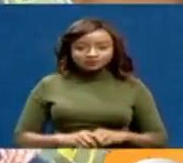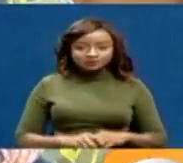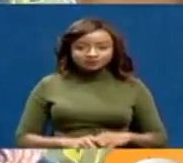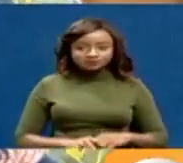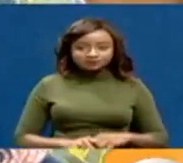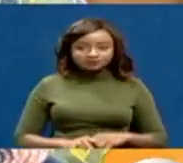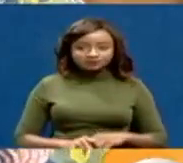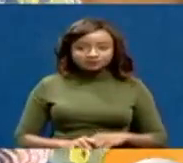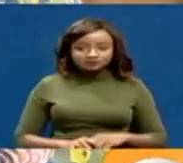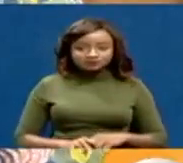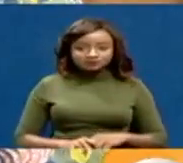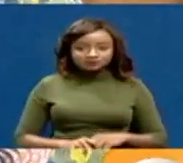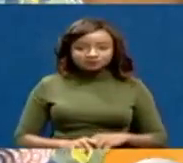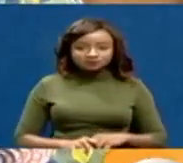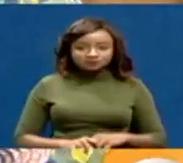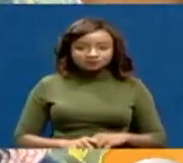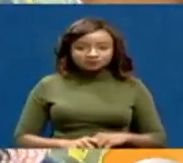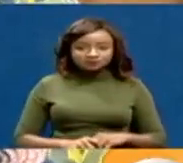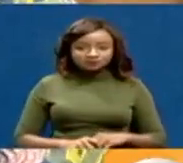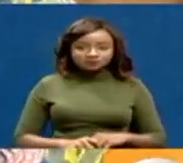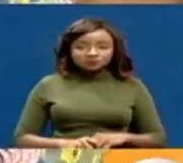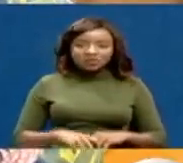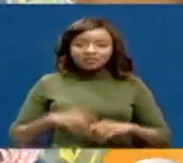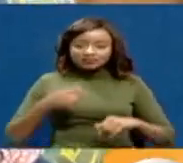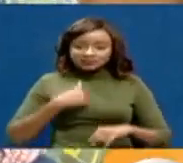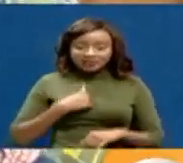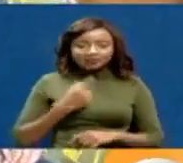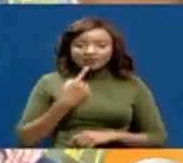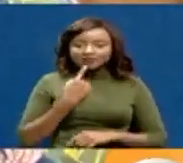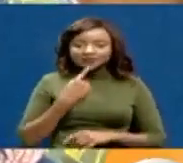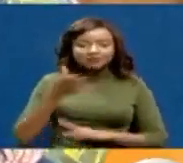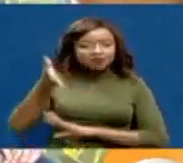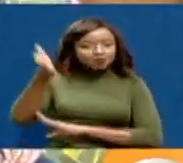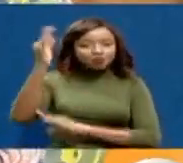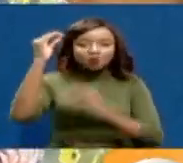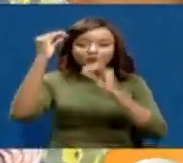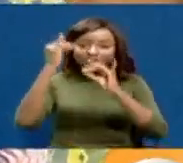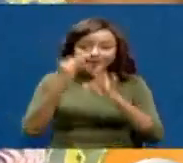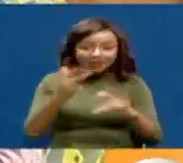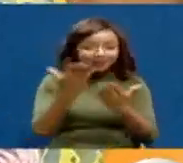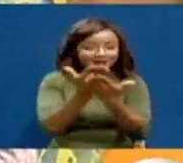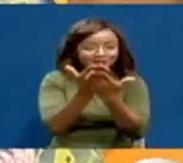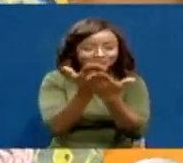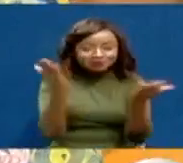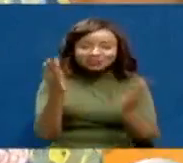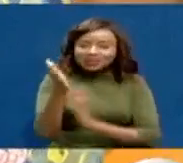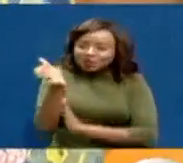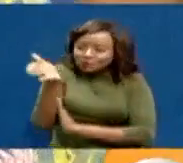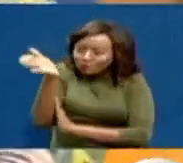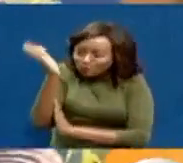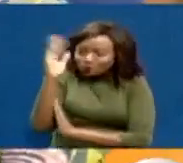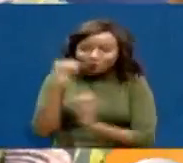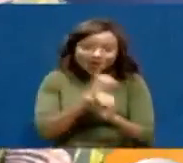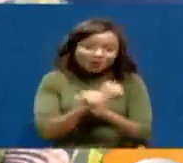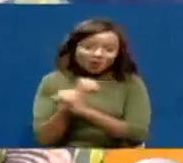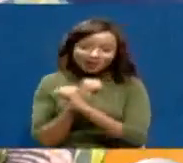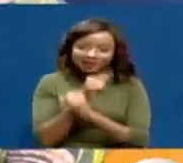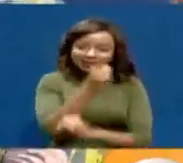ugonjwa kutupata. Mimi nasema Mungu awabariki nyote, Mungu awalinde,